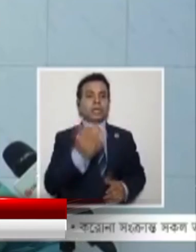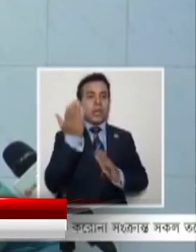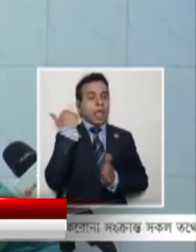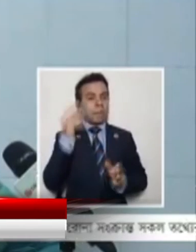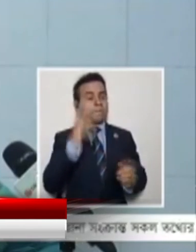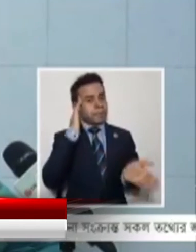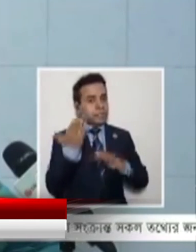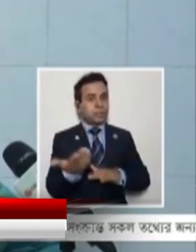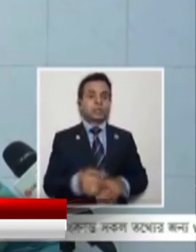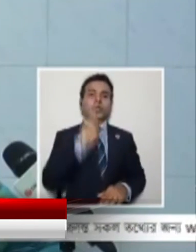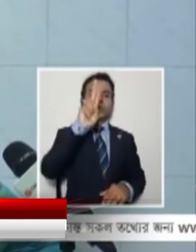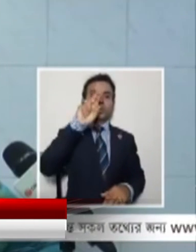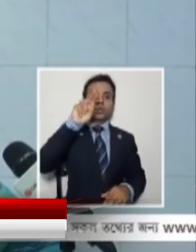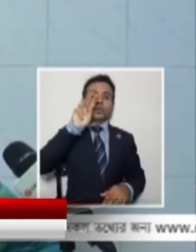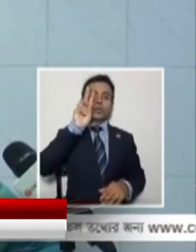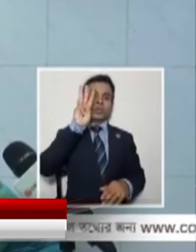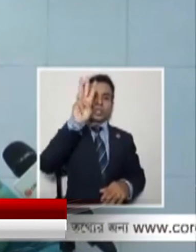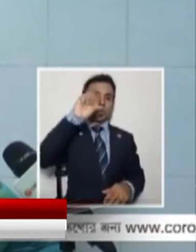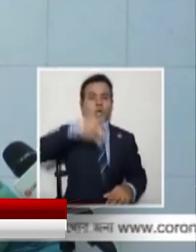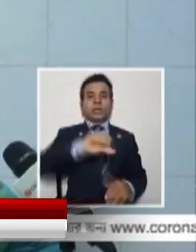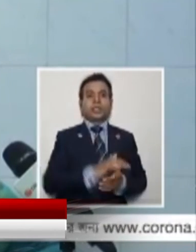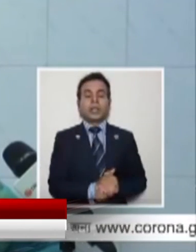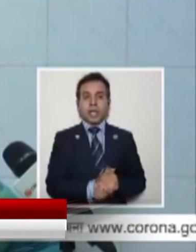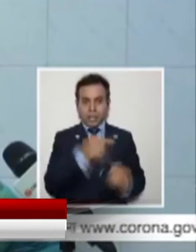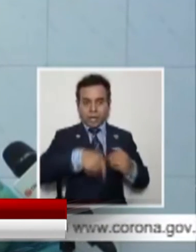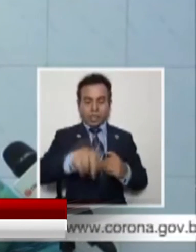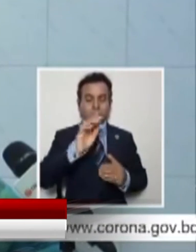জন। 14 মে পর্যন্ত আমাদের এই সপ্তাহে শনাক্ত